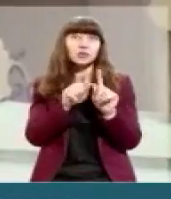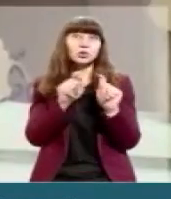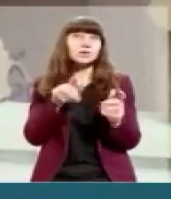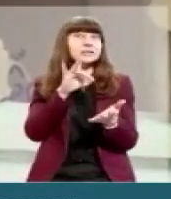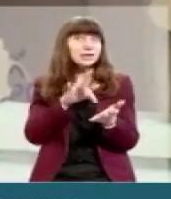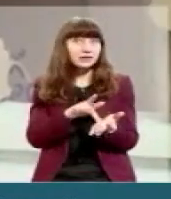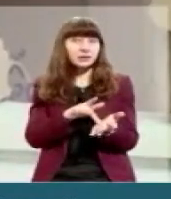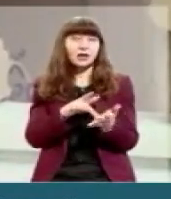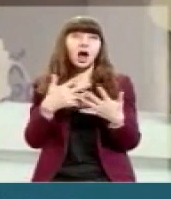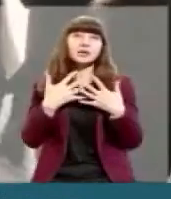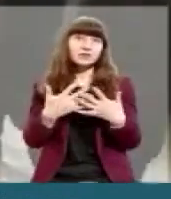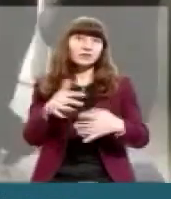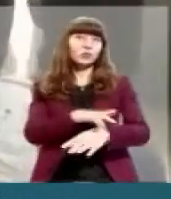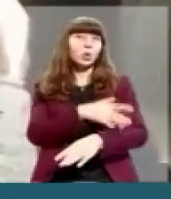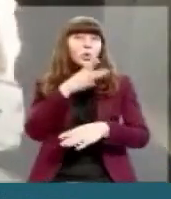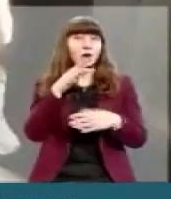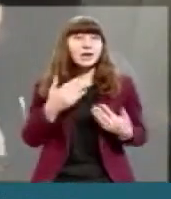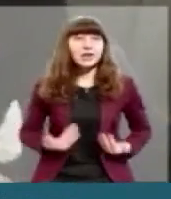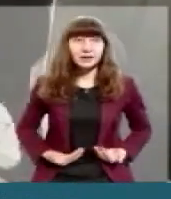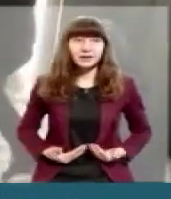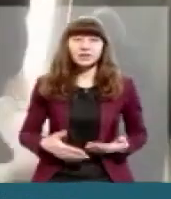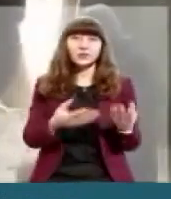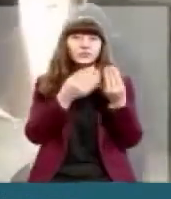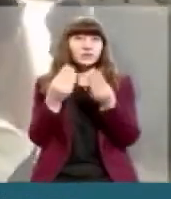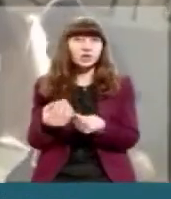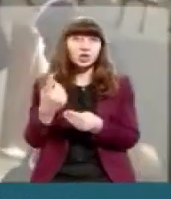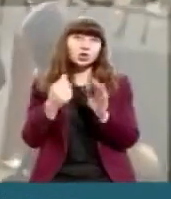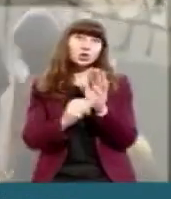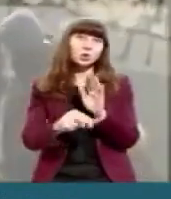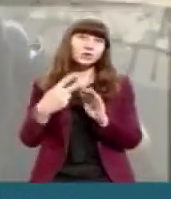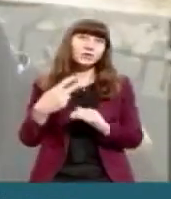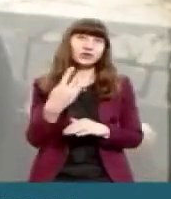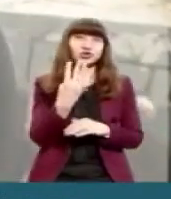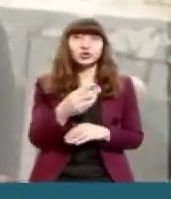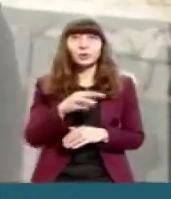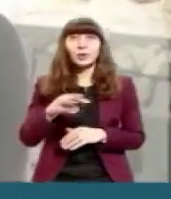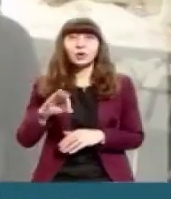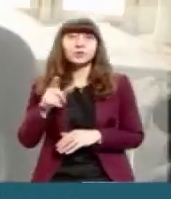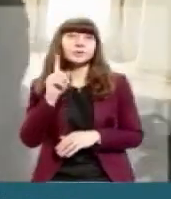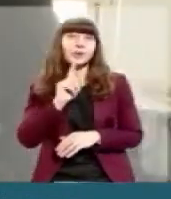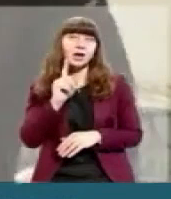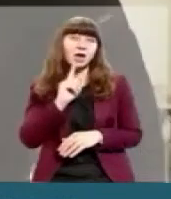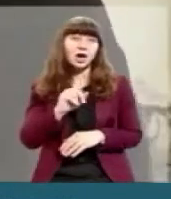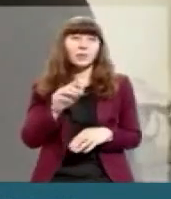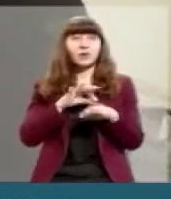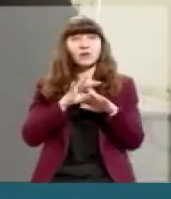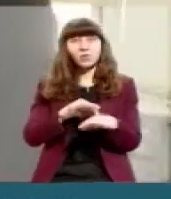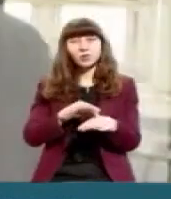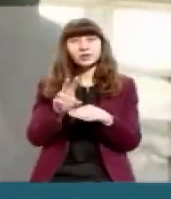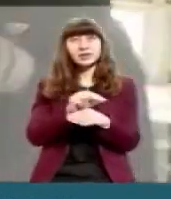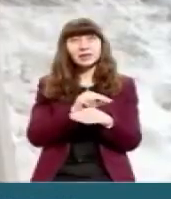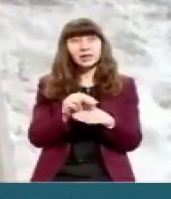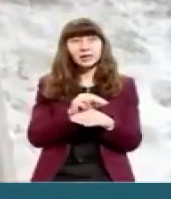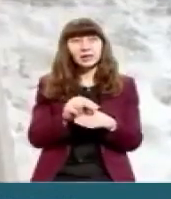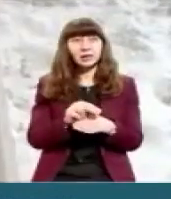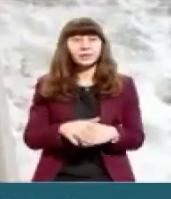общей сложности на строительно-монтажные работы выделили 624 миллиона тенге. Пока проводят демонтаж. Вскоре приступят к